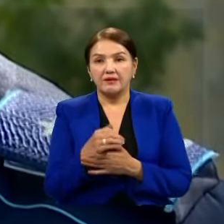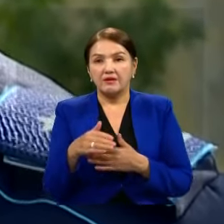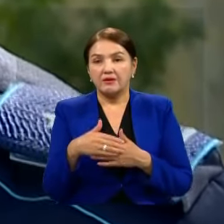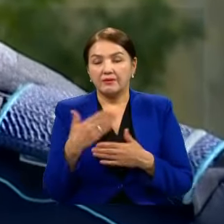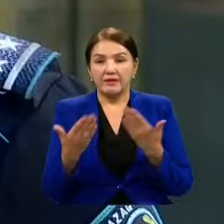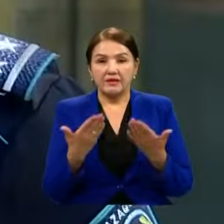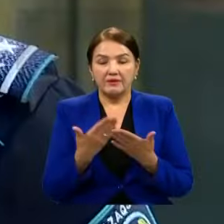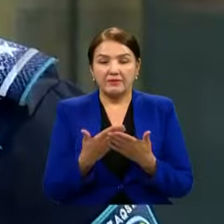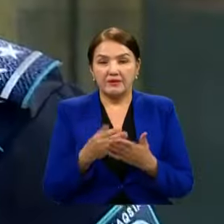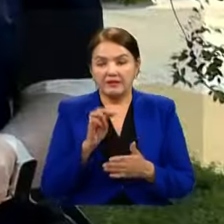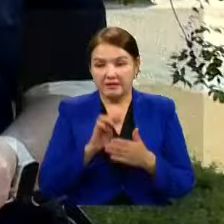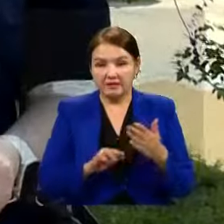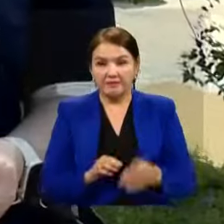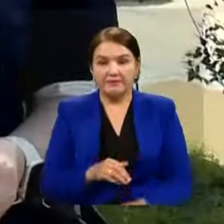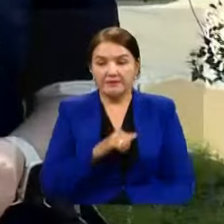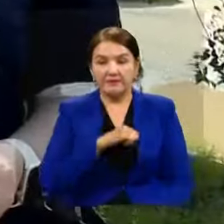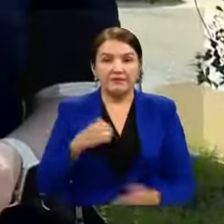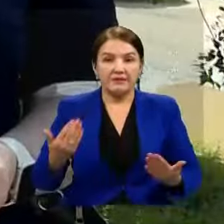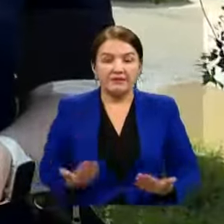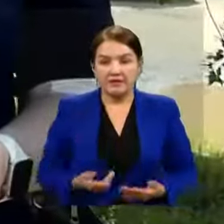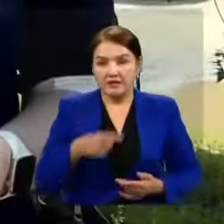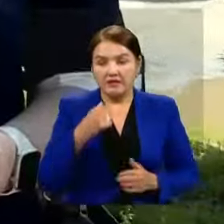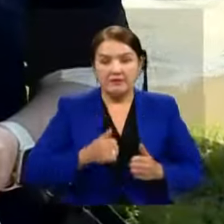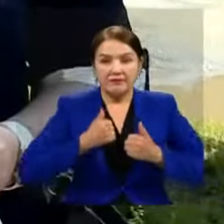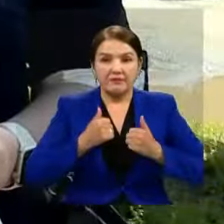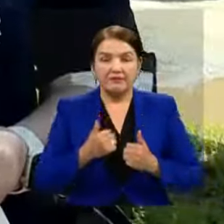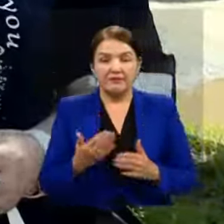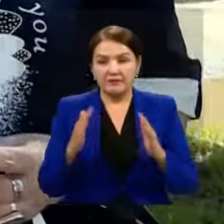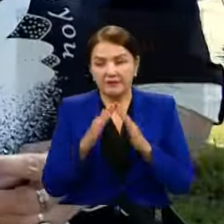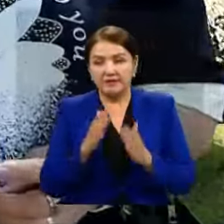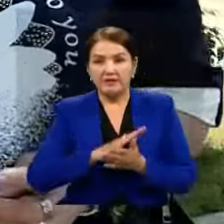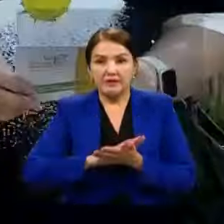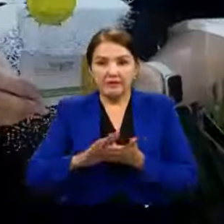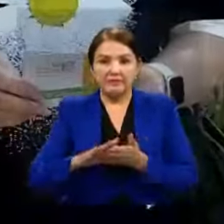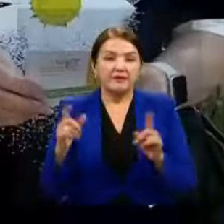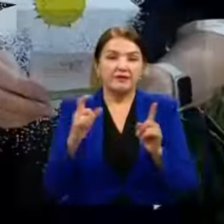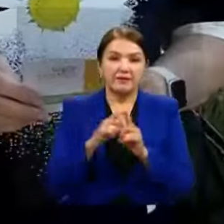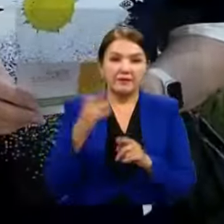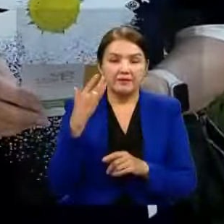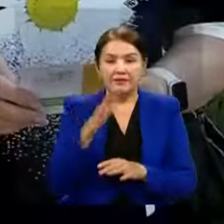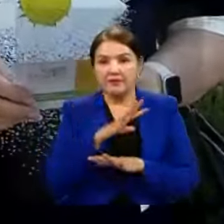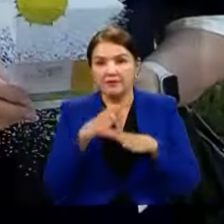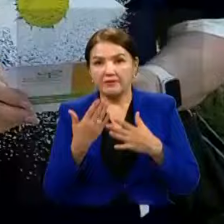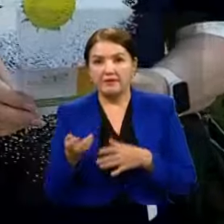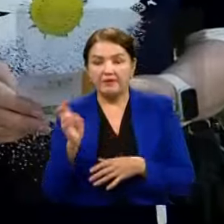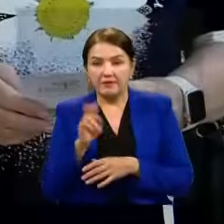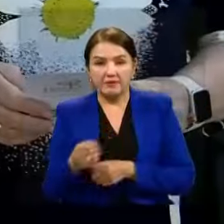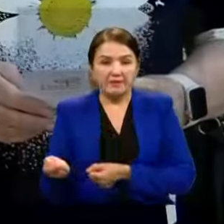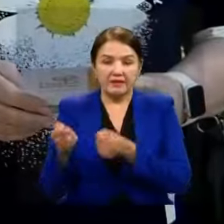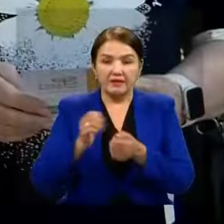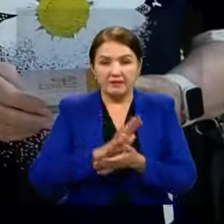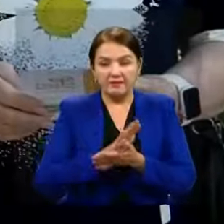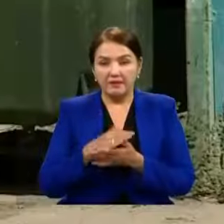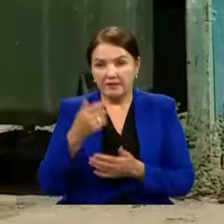либо административный штраф. Сами жители говорят, что стараются содержать свою территорию в чистоте. По их словам, сюда многие другие граждане вывозят мусор на